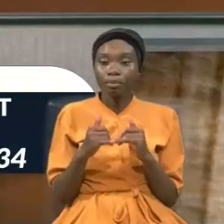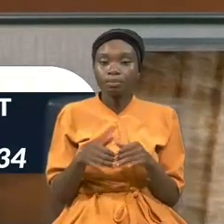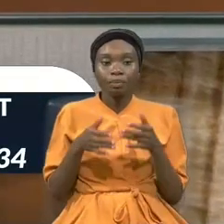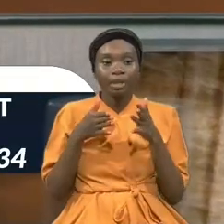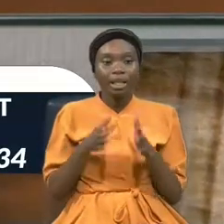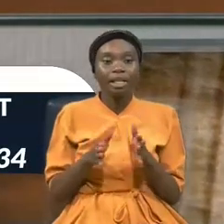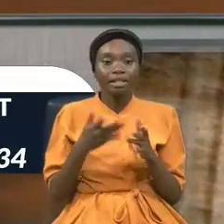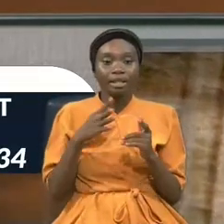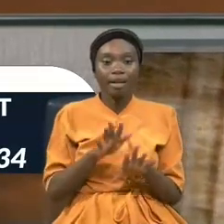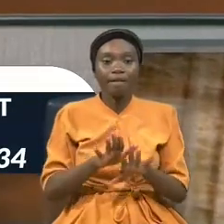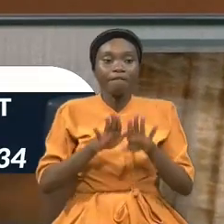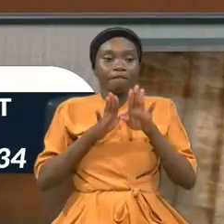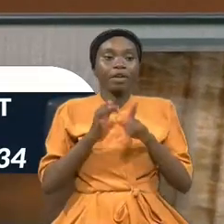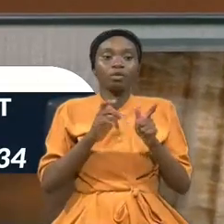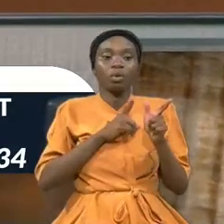7.